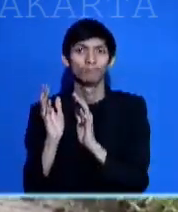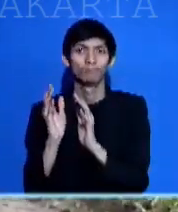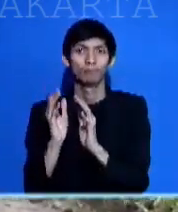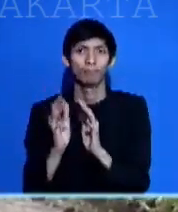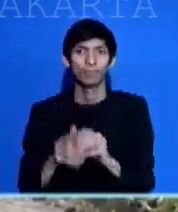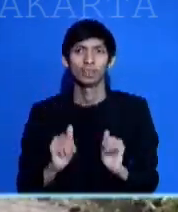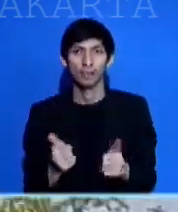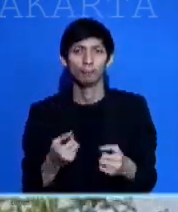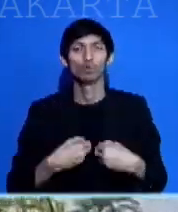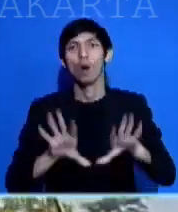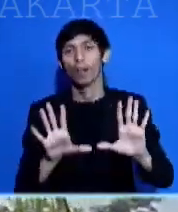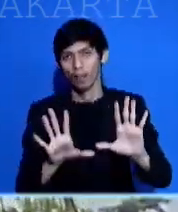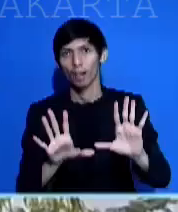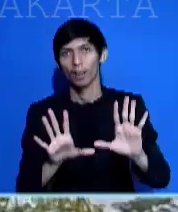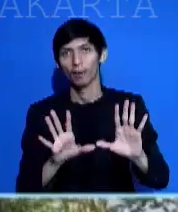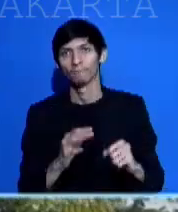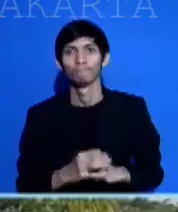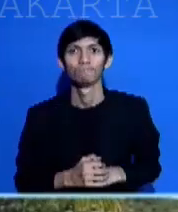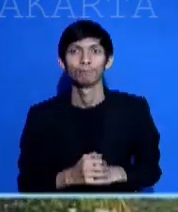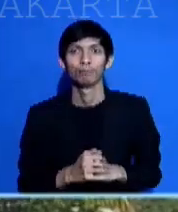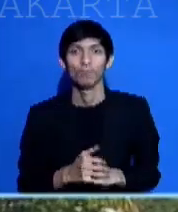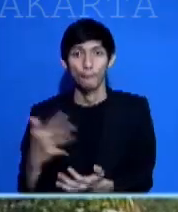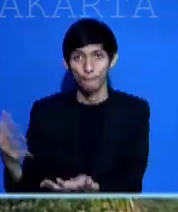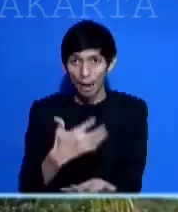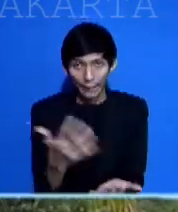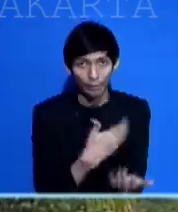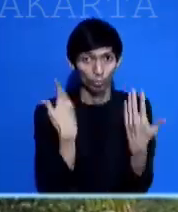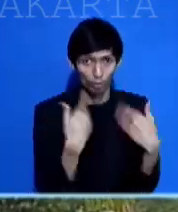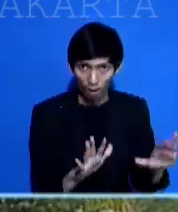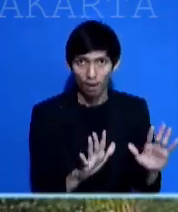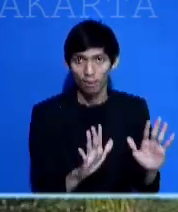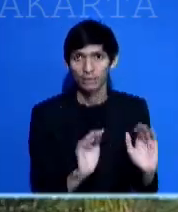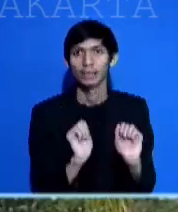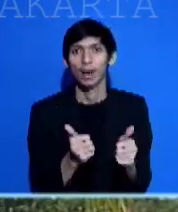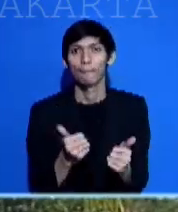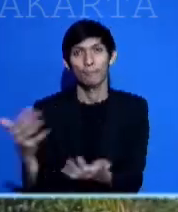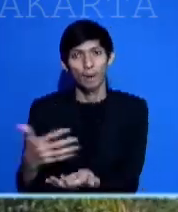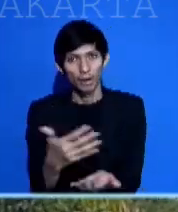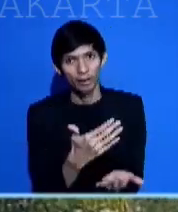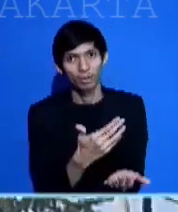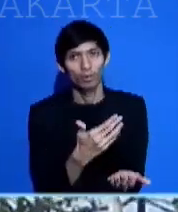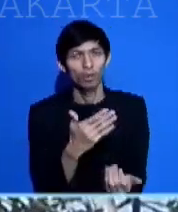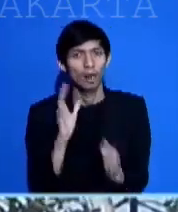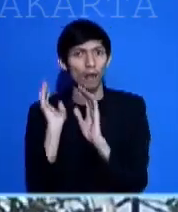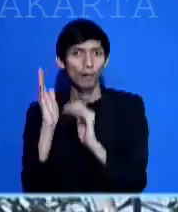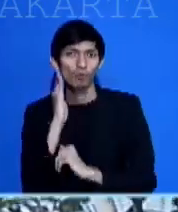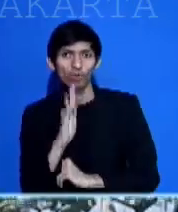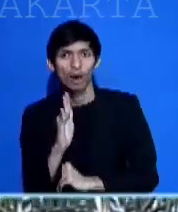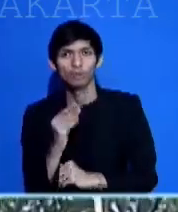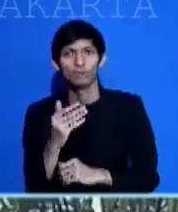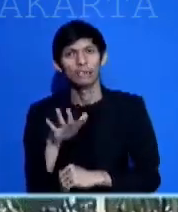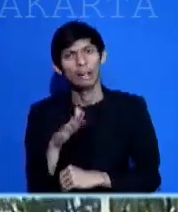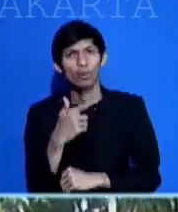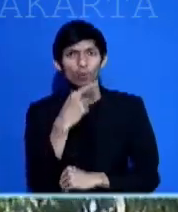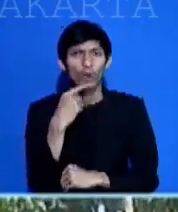kadangangampap ingkang dipun panen inangampu siapanen menawiem ra LAN